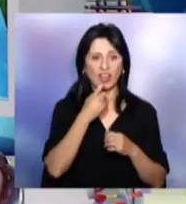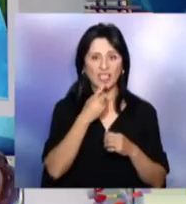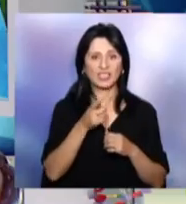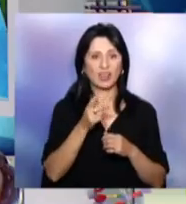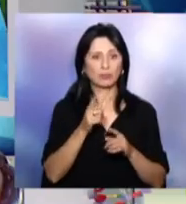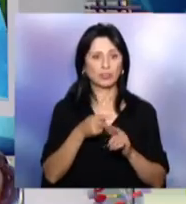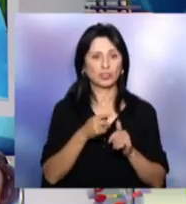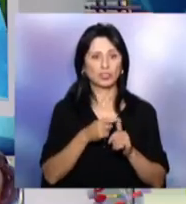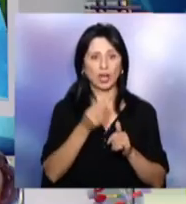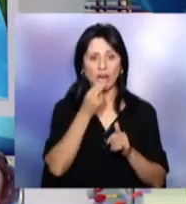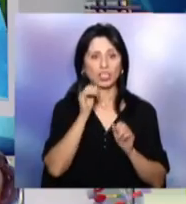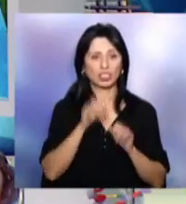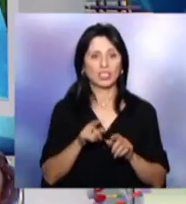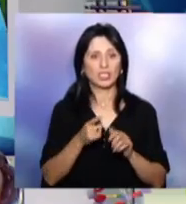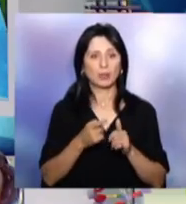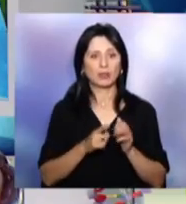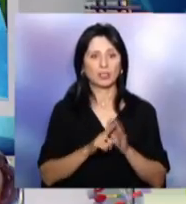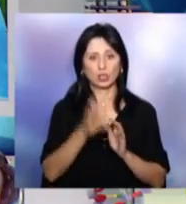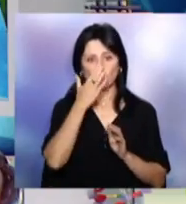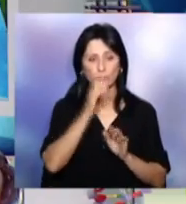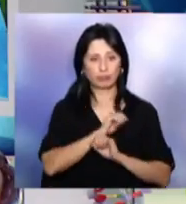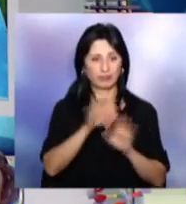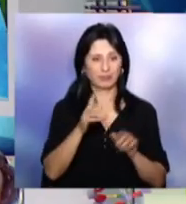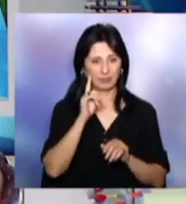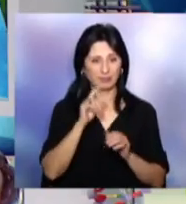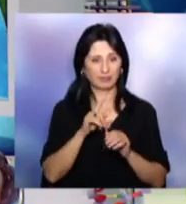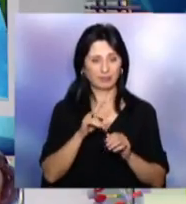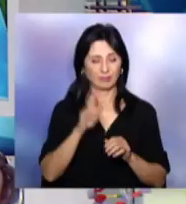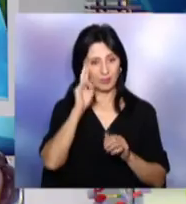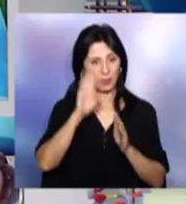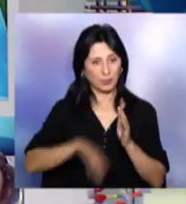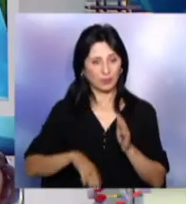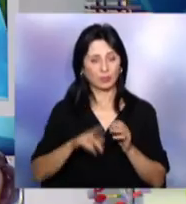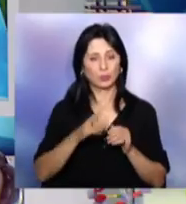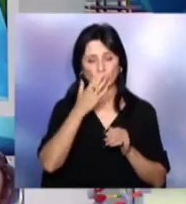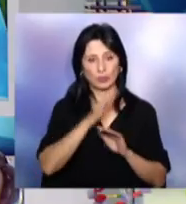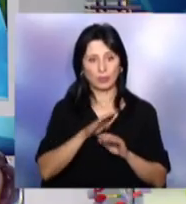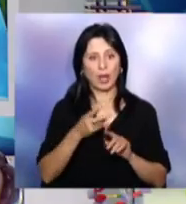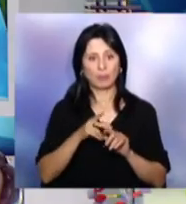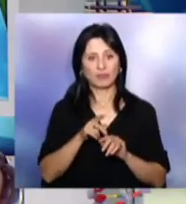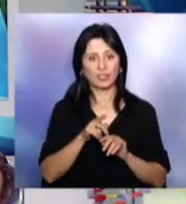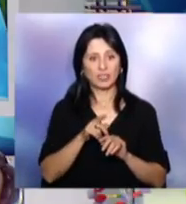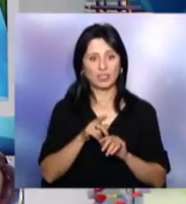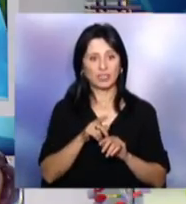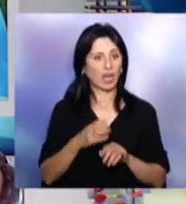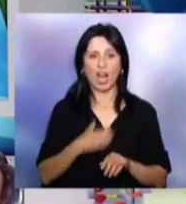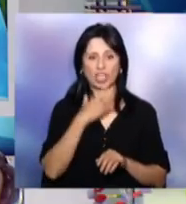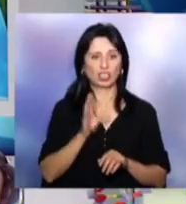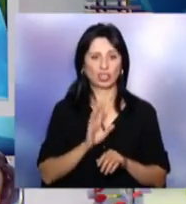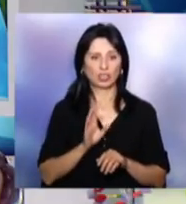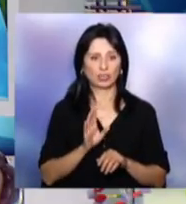ესეთი საკვებამ შეიძლება სუნი გამოიწვიოს, ასე რომ ვთქვათ, და ამით არ უნდა